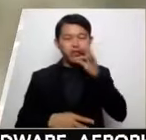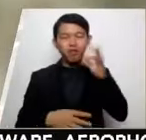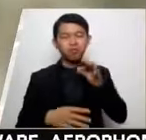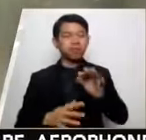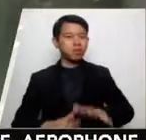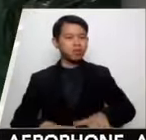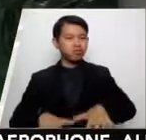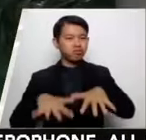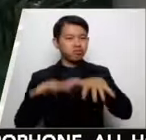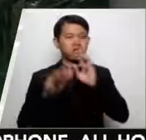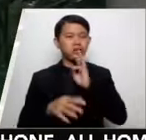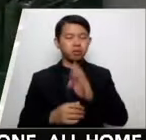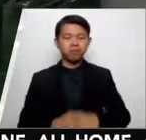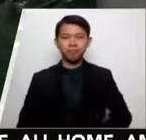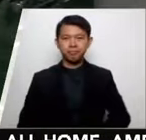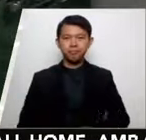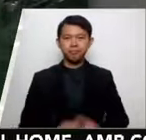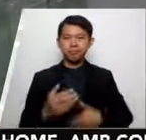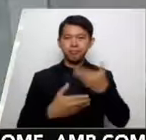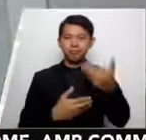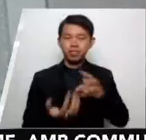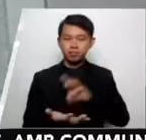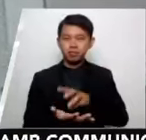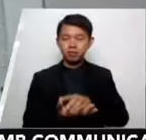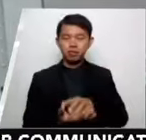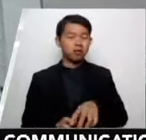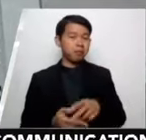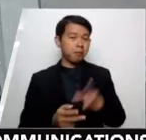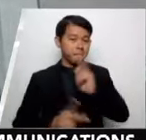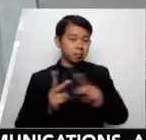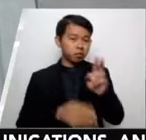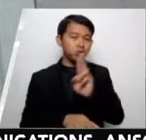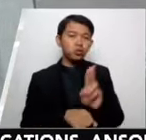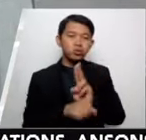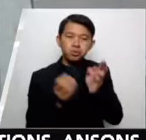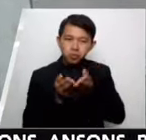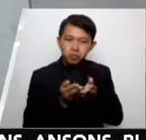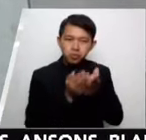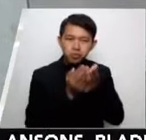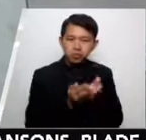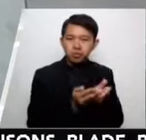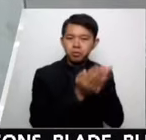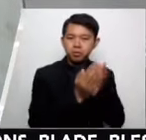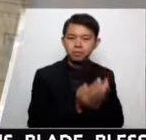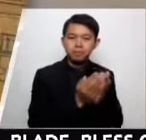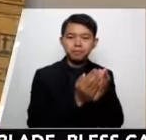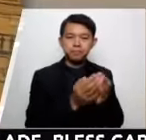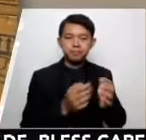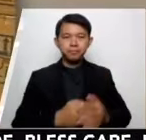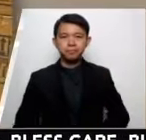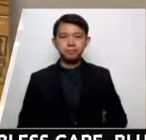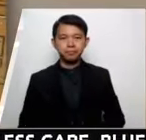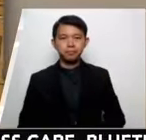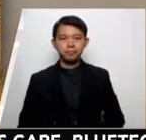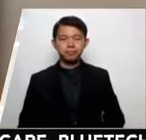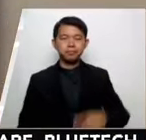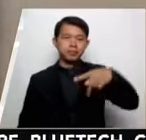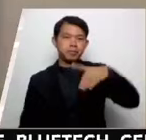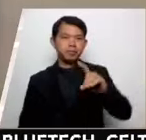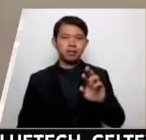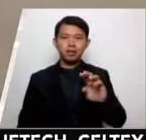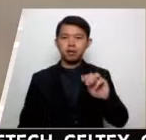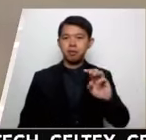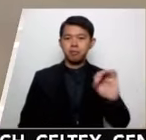mga residente para makatawid sa baha. Base sa tala ng PDRRMO Agusan del Sur, nasa mahigit